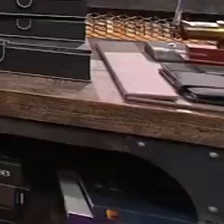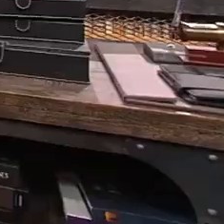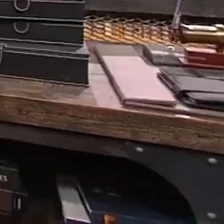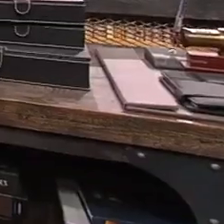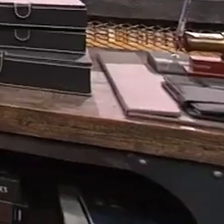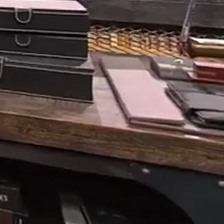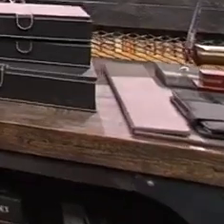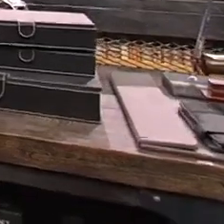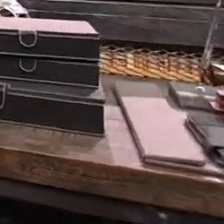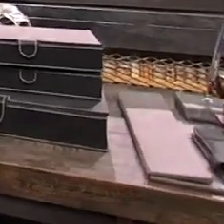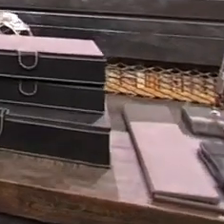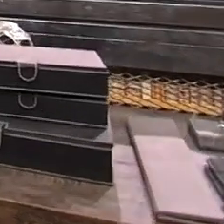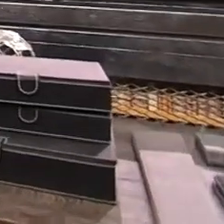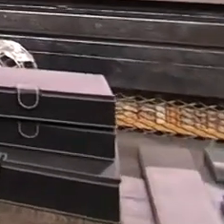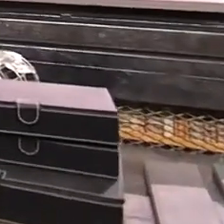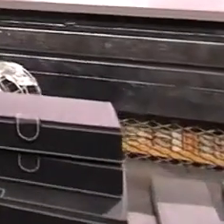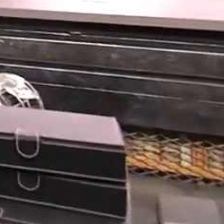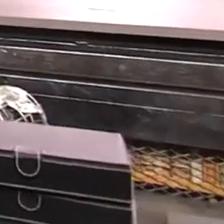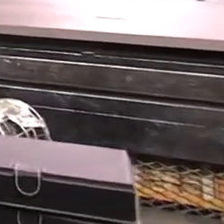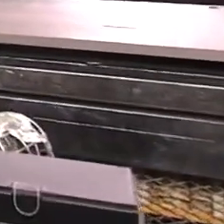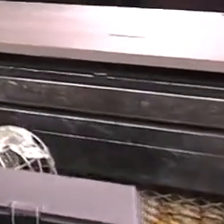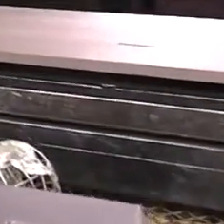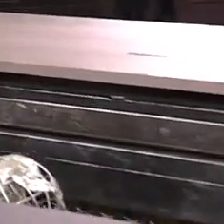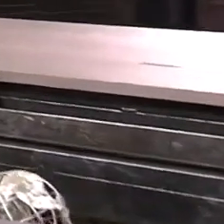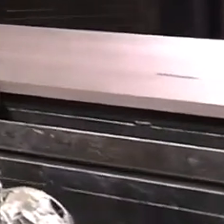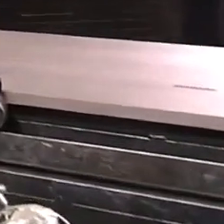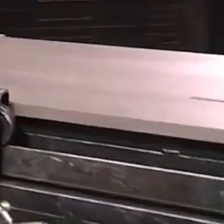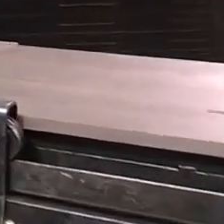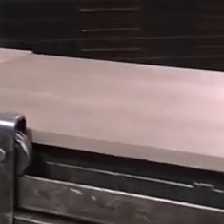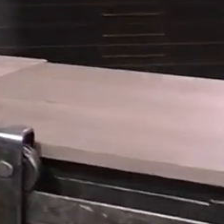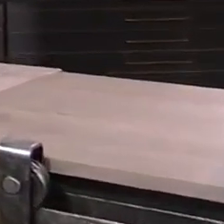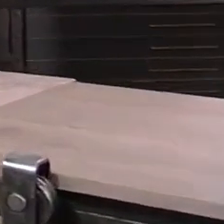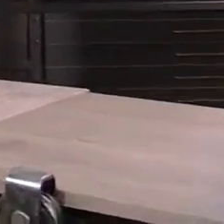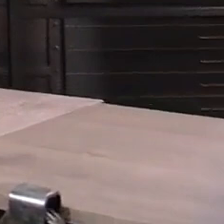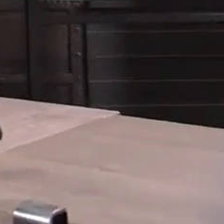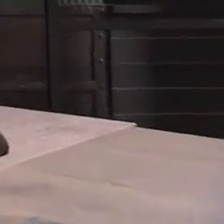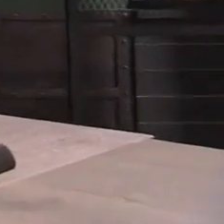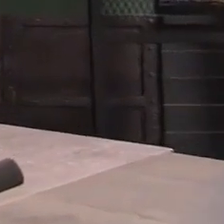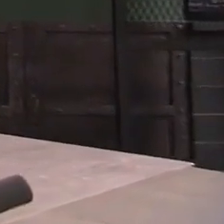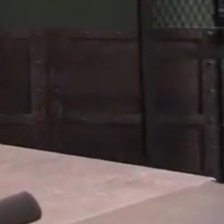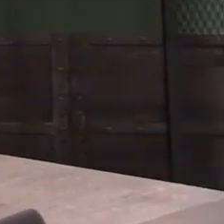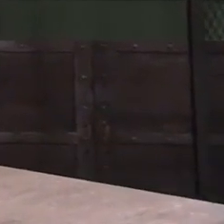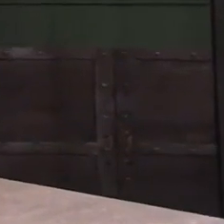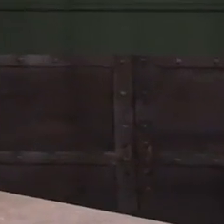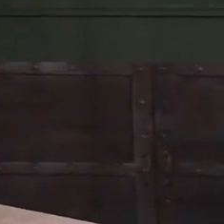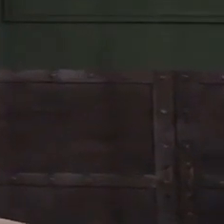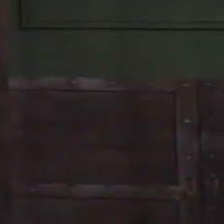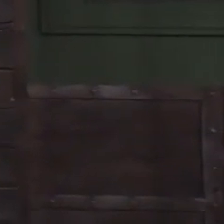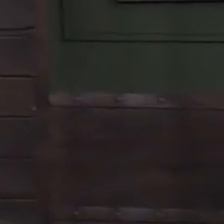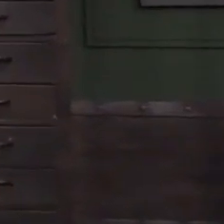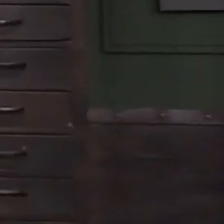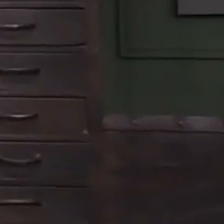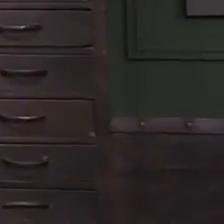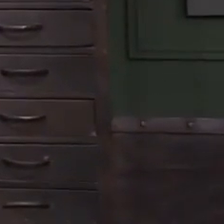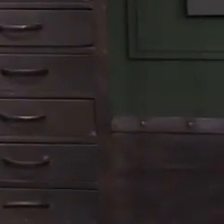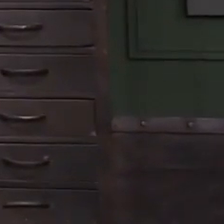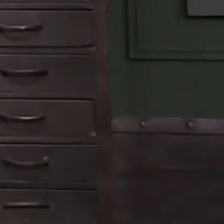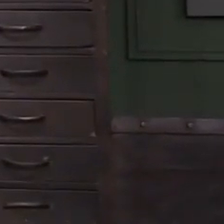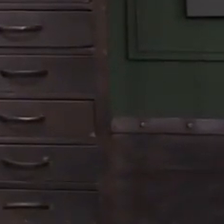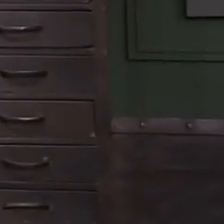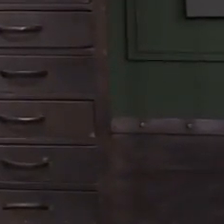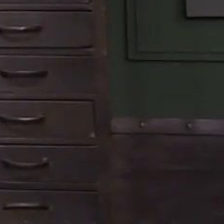그렇군요이 사건의 진실을 추적하고 싶으십니까 그렇다면 사반 채널을 구독해 주세요 지금까지 이자연